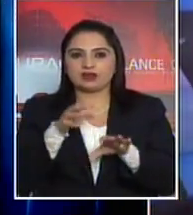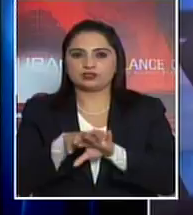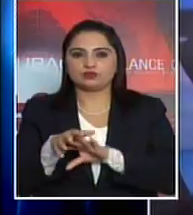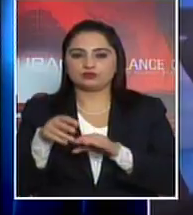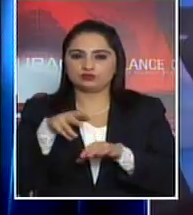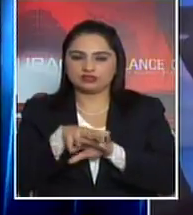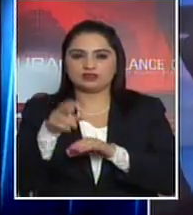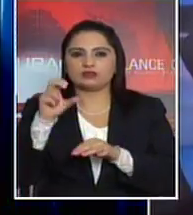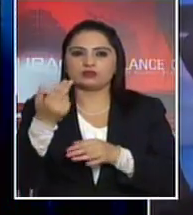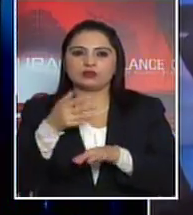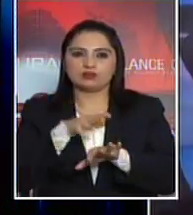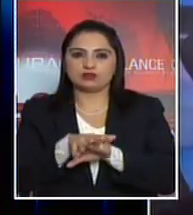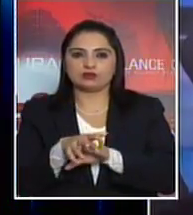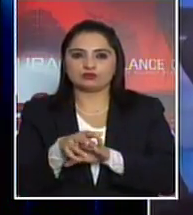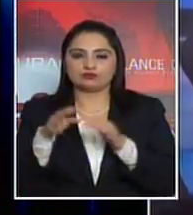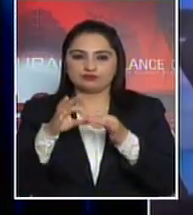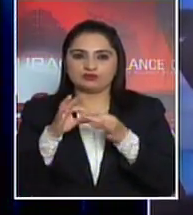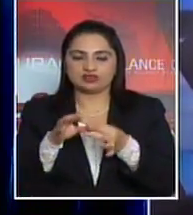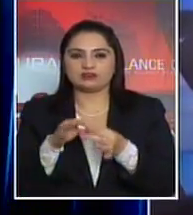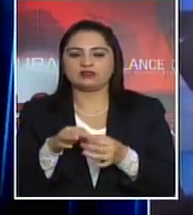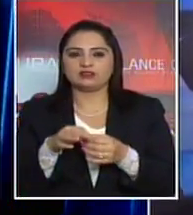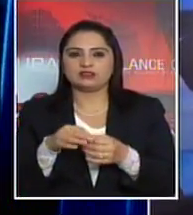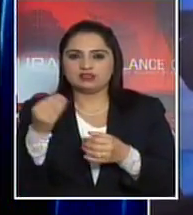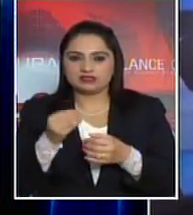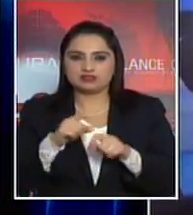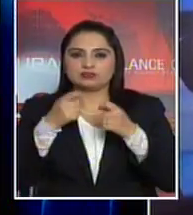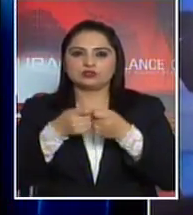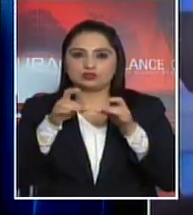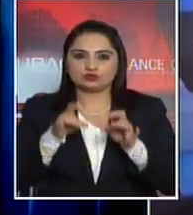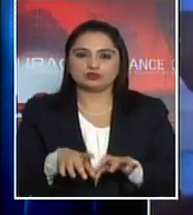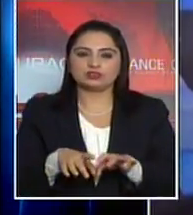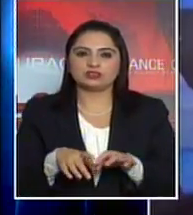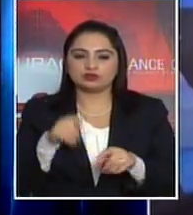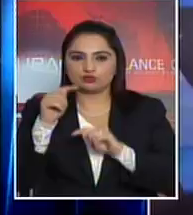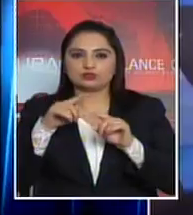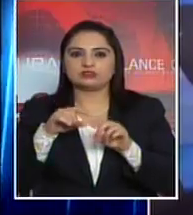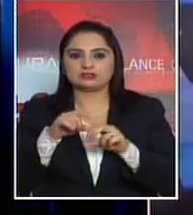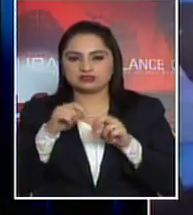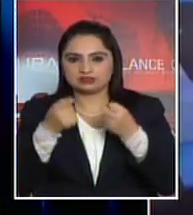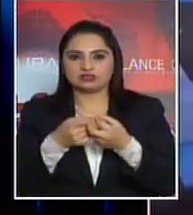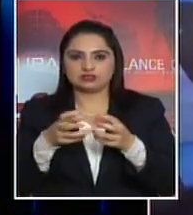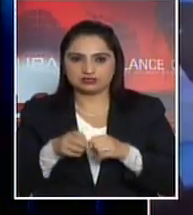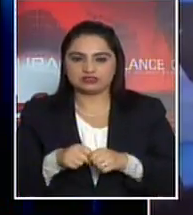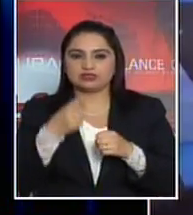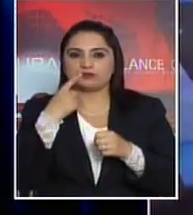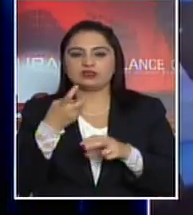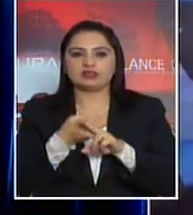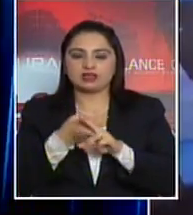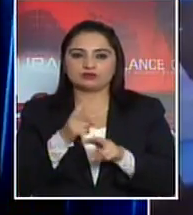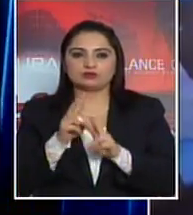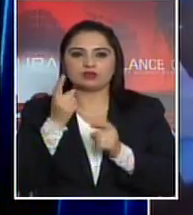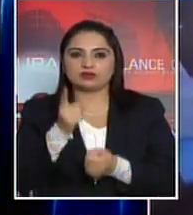धेरै दलहरू मिलेर तालमेल गरेर केही क्षेत्र छोड्ने, केही क्षेत्र लिने भन्ने कुरा यो आफैमा जटिल प्रक्रिया